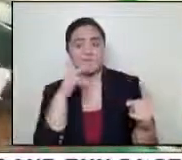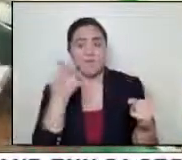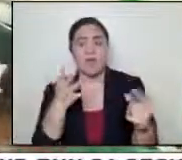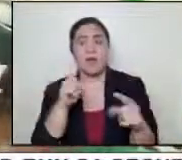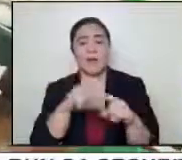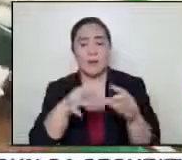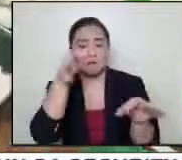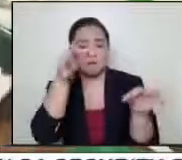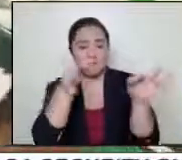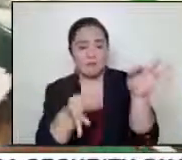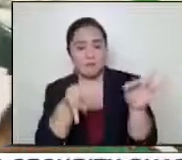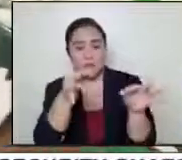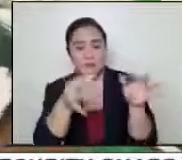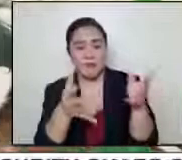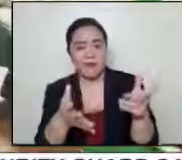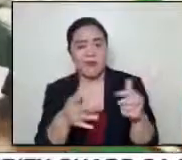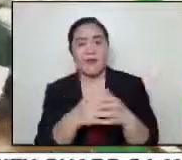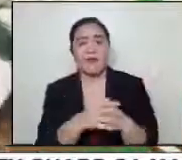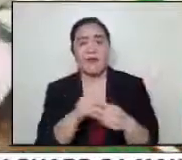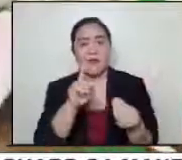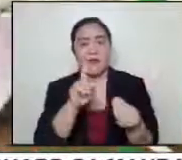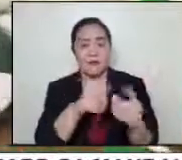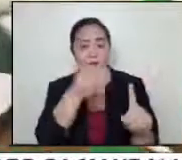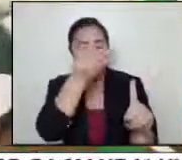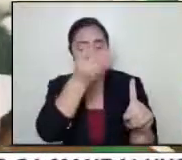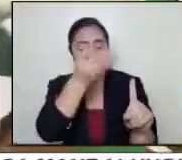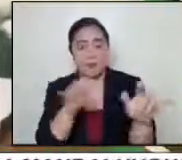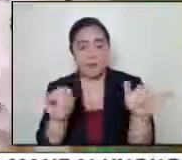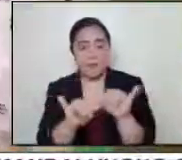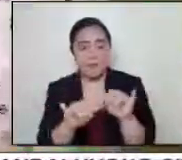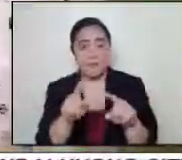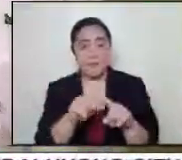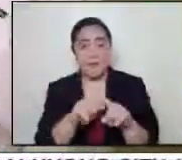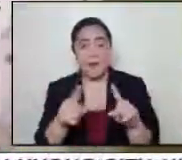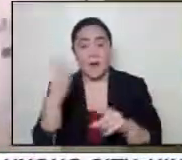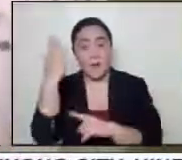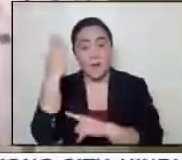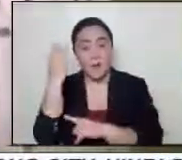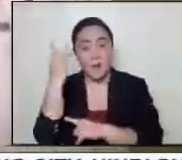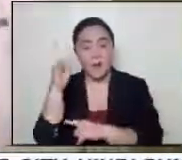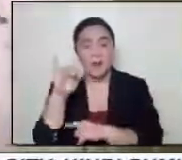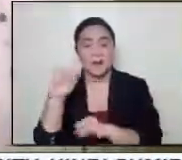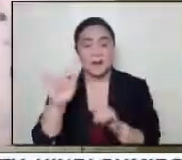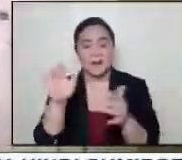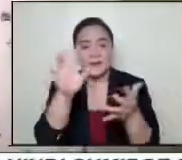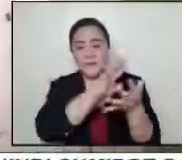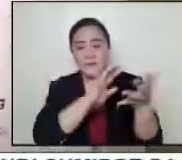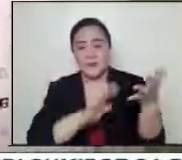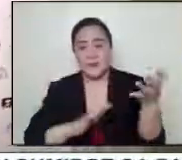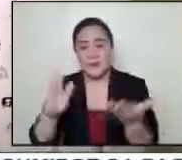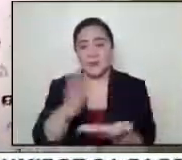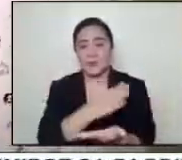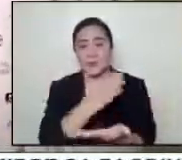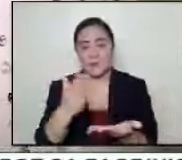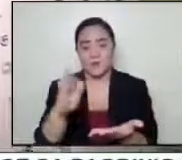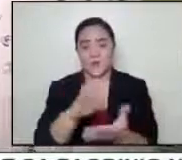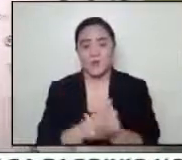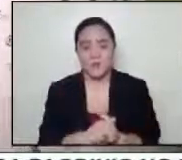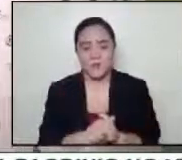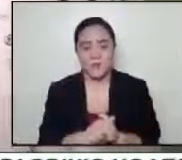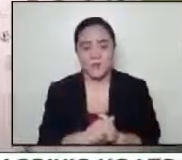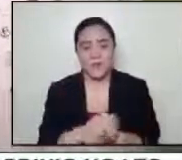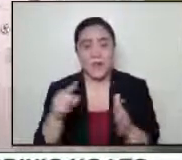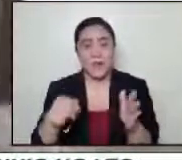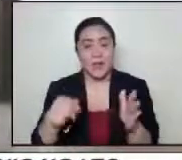natin ang mga katulad niya. Dahil gaya ng isang liriko sa isang kanta, minsan ay